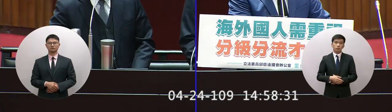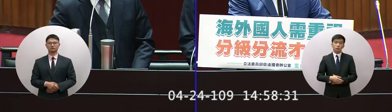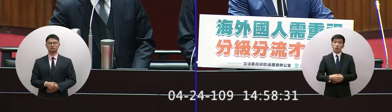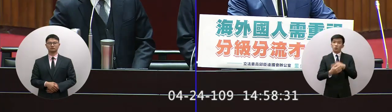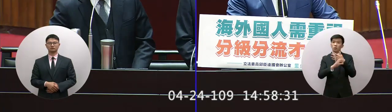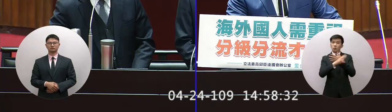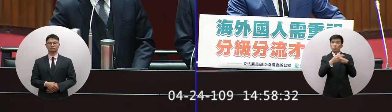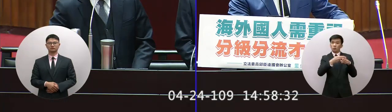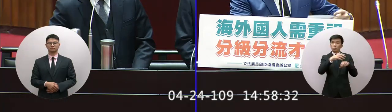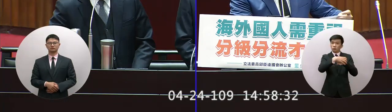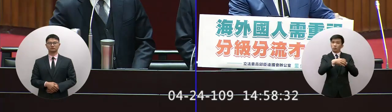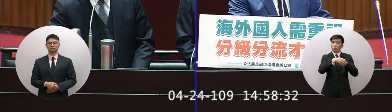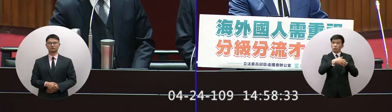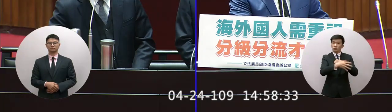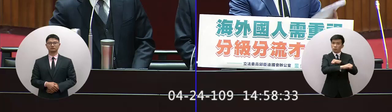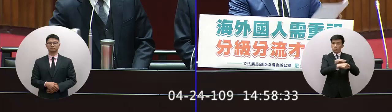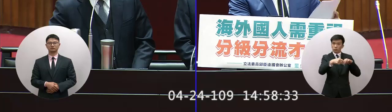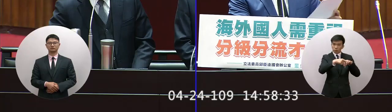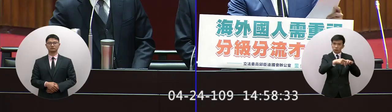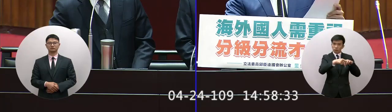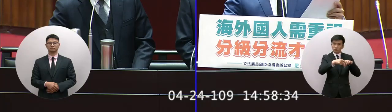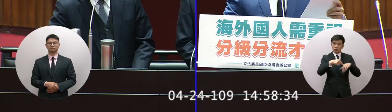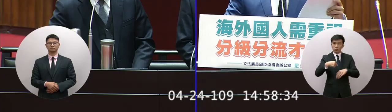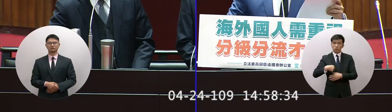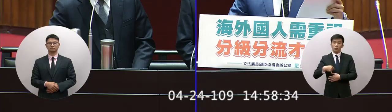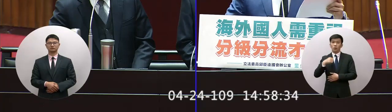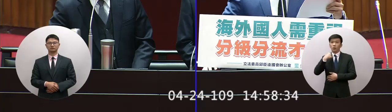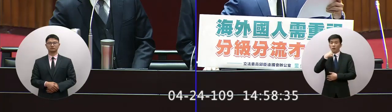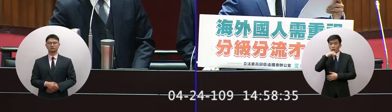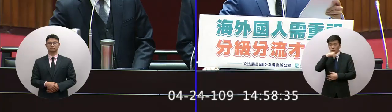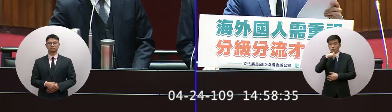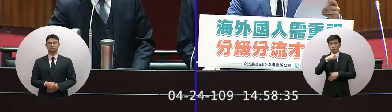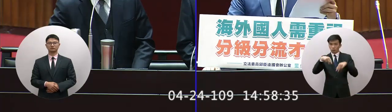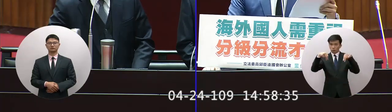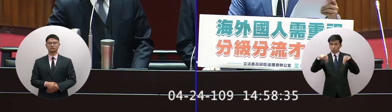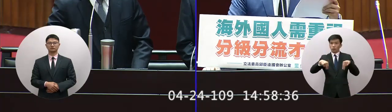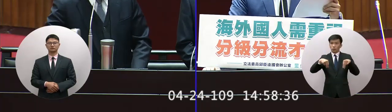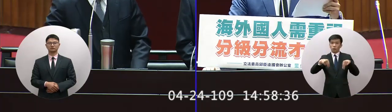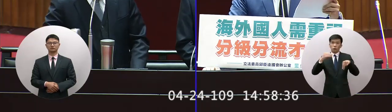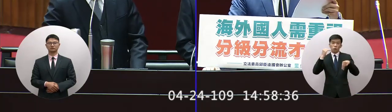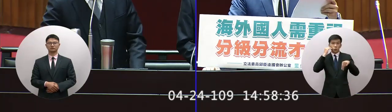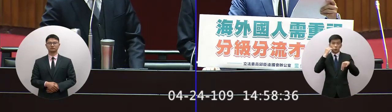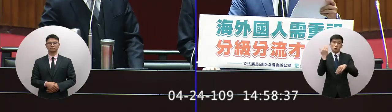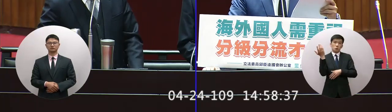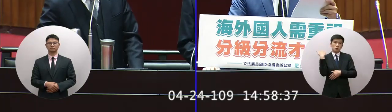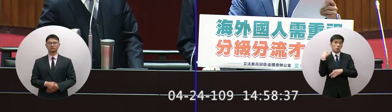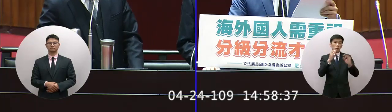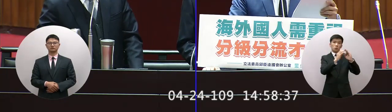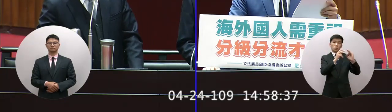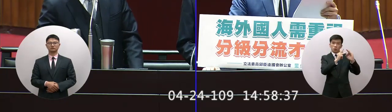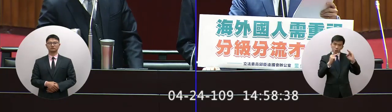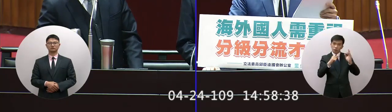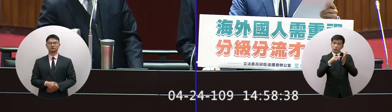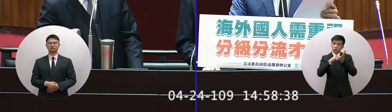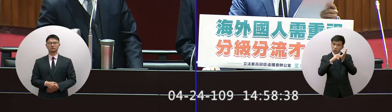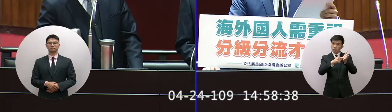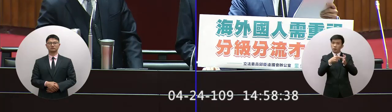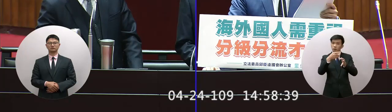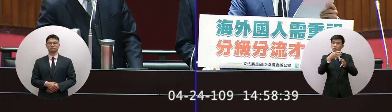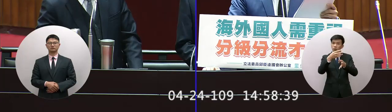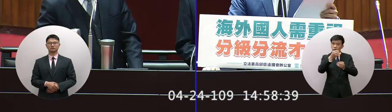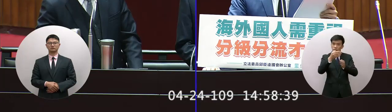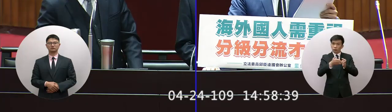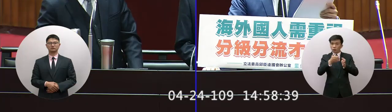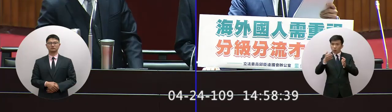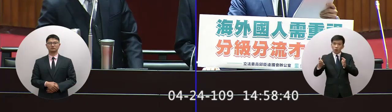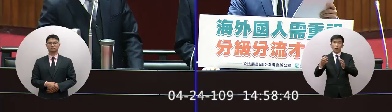的部分，跟我们国内的防疫千亿保，在旧贷展延的部分，这个也没有其没有最。保证